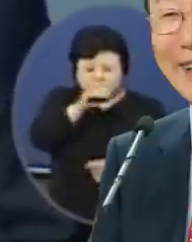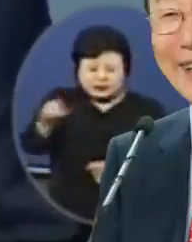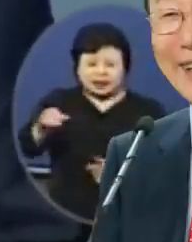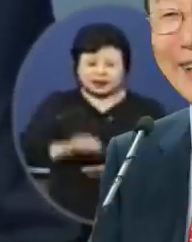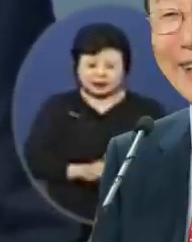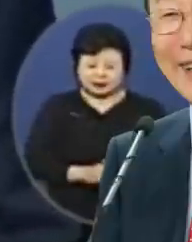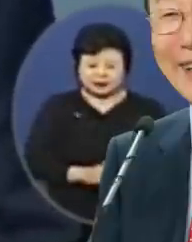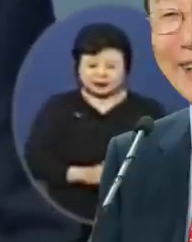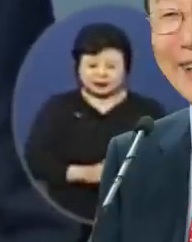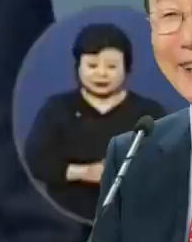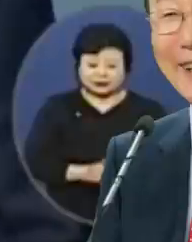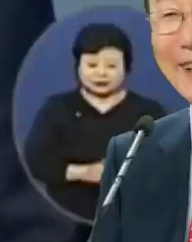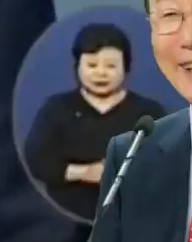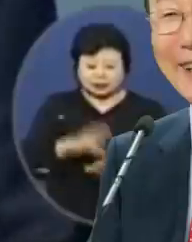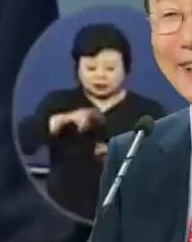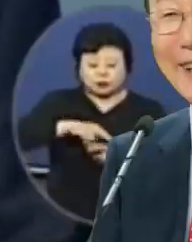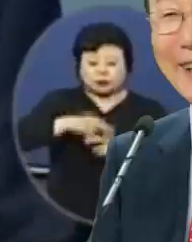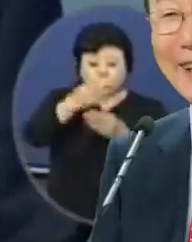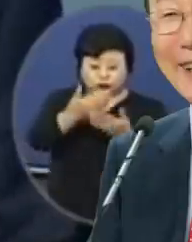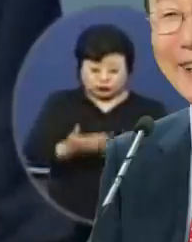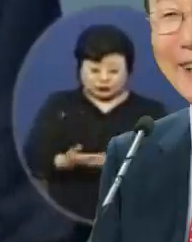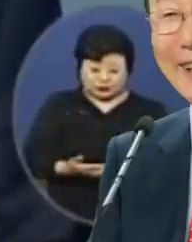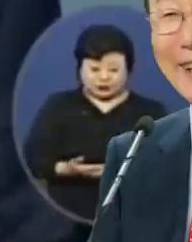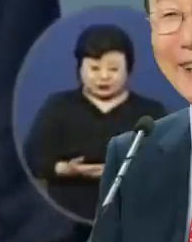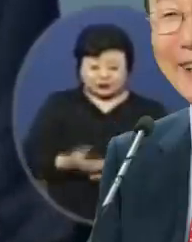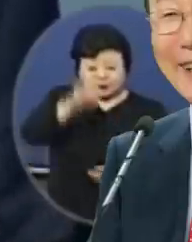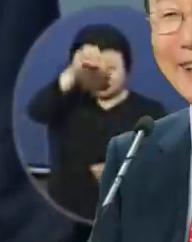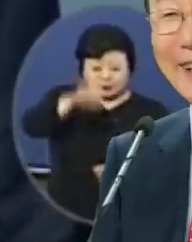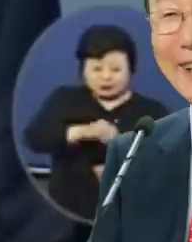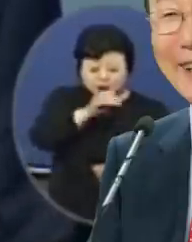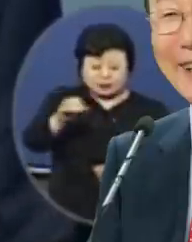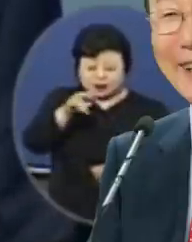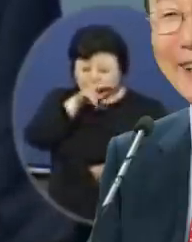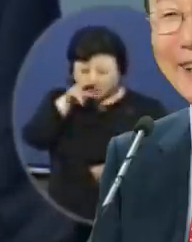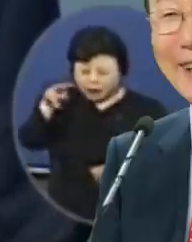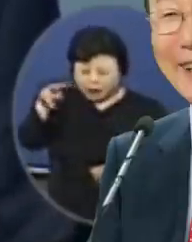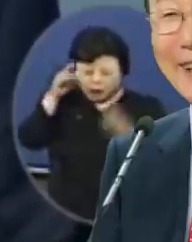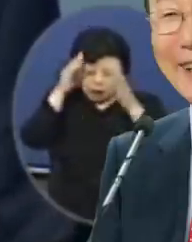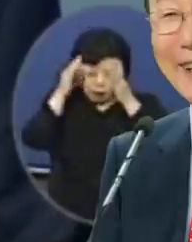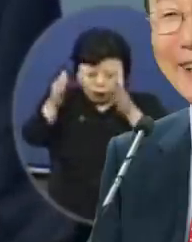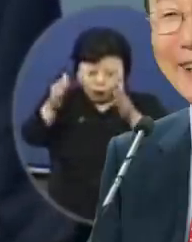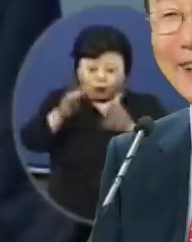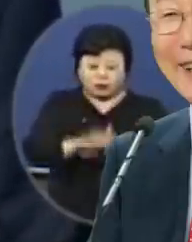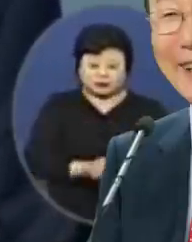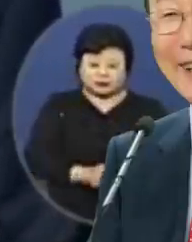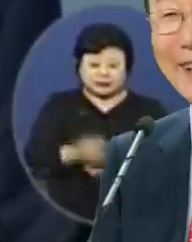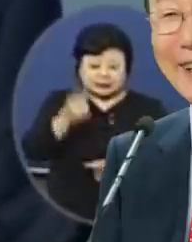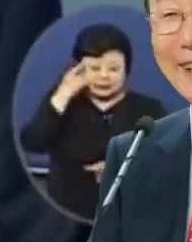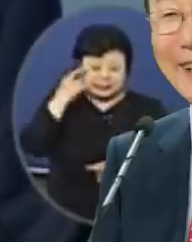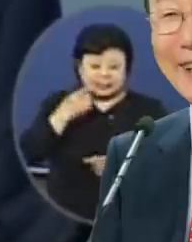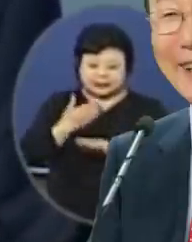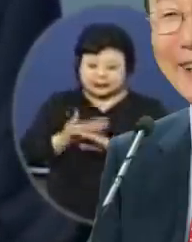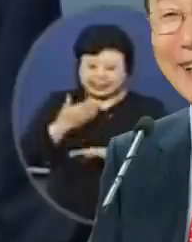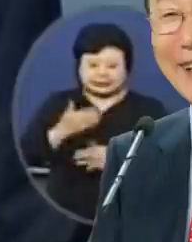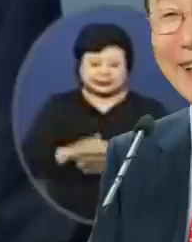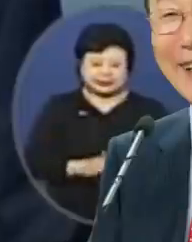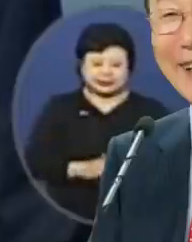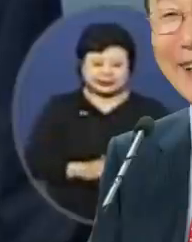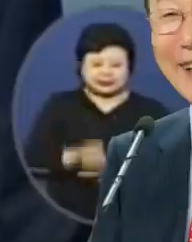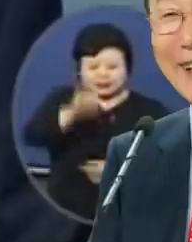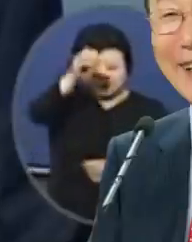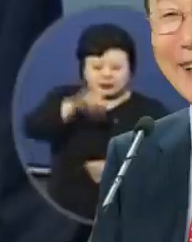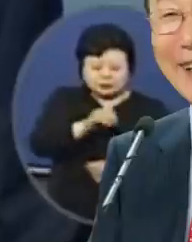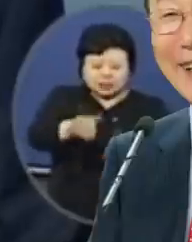우리에게 선물로 주셨는데 십자가를 바라보고 우리의 생각이 달라지는 것입니다.